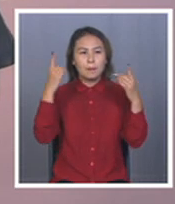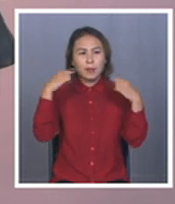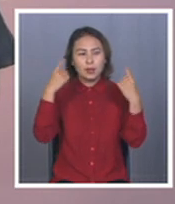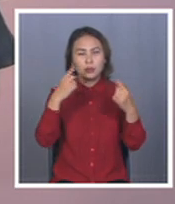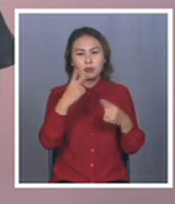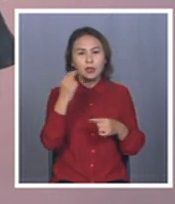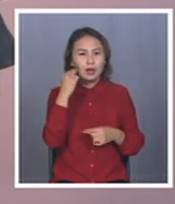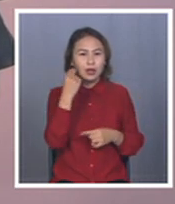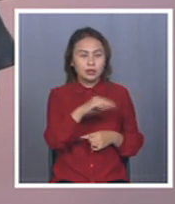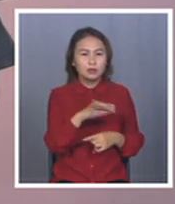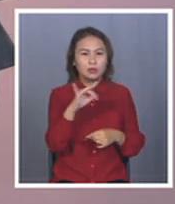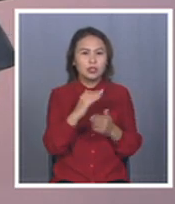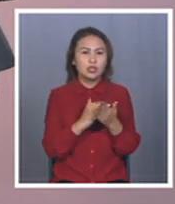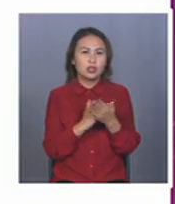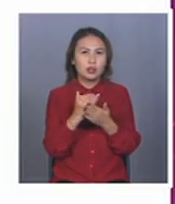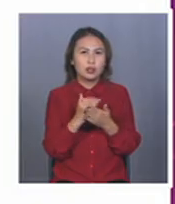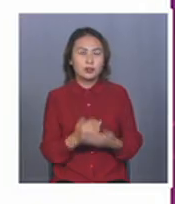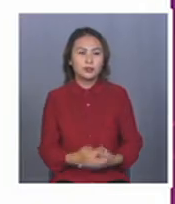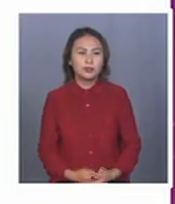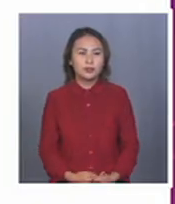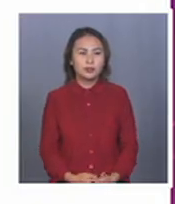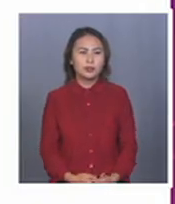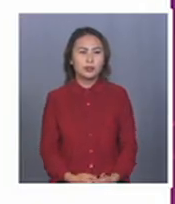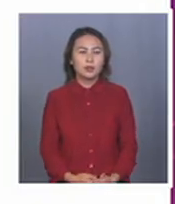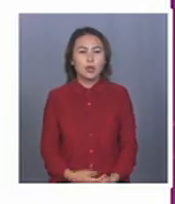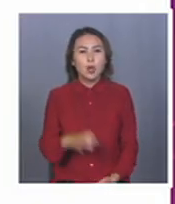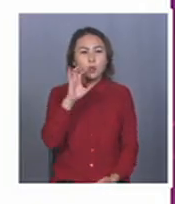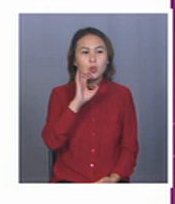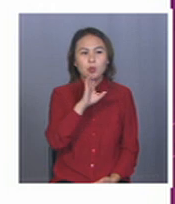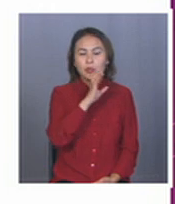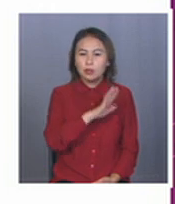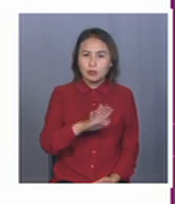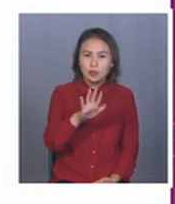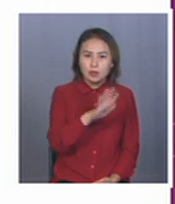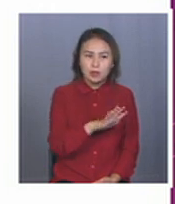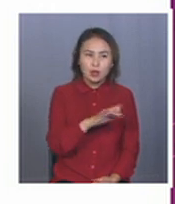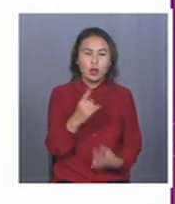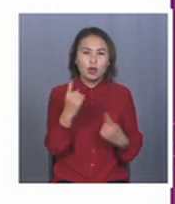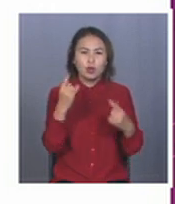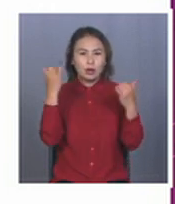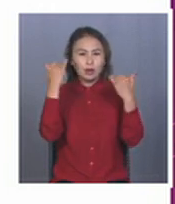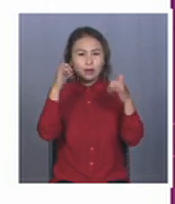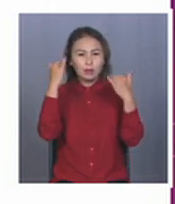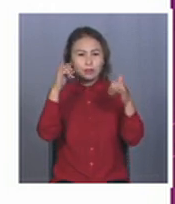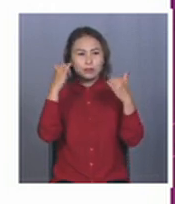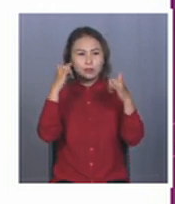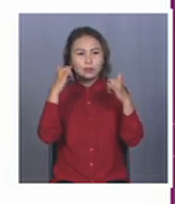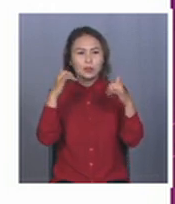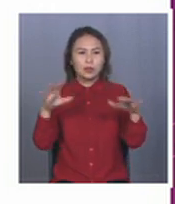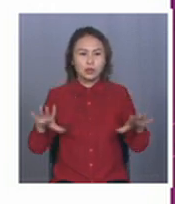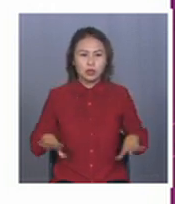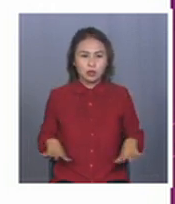сапалы әрі жоғары бағаланады. Солтүстігімізде ірі қара шаруашылығы,